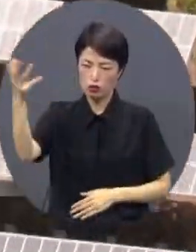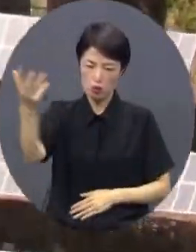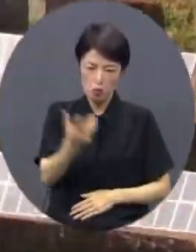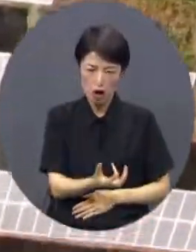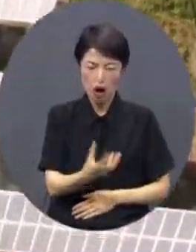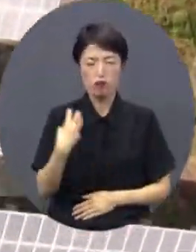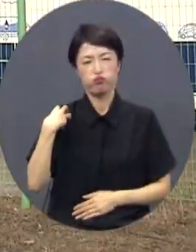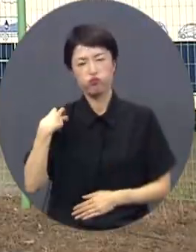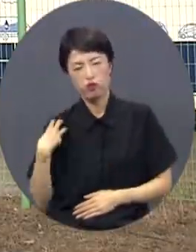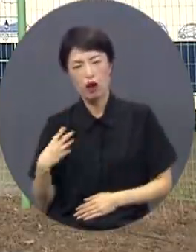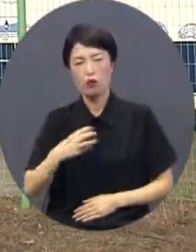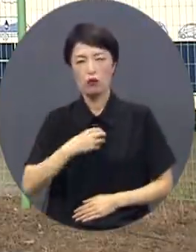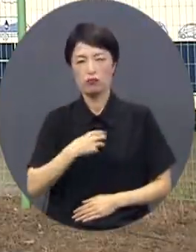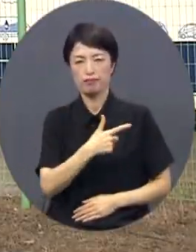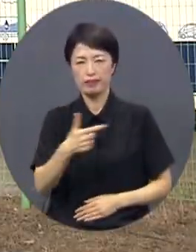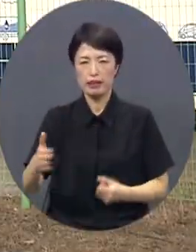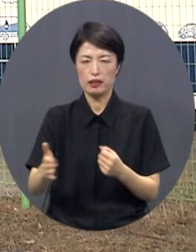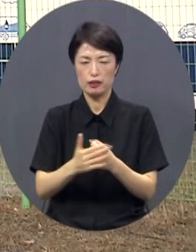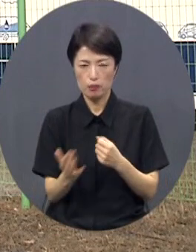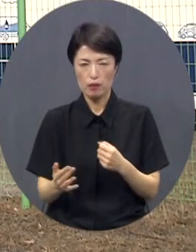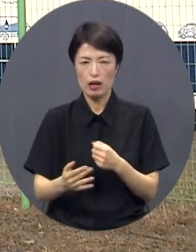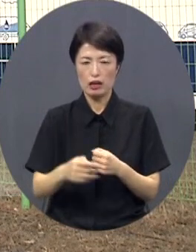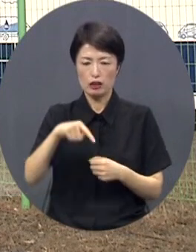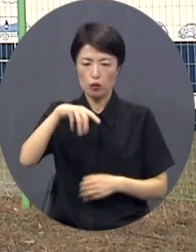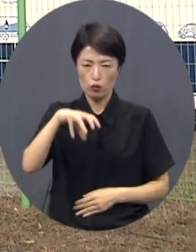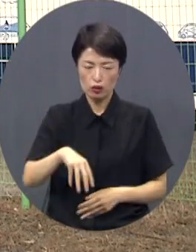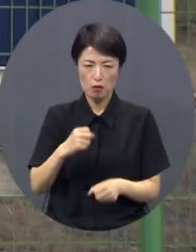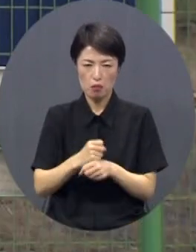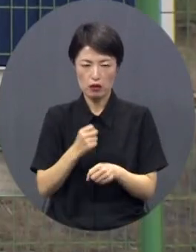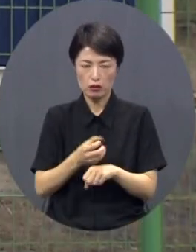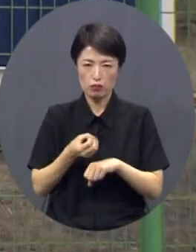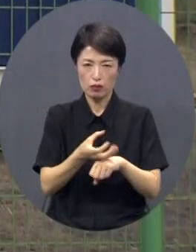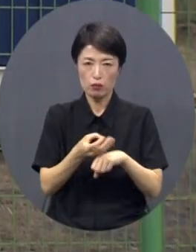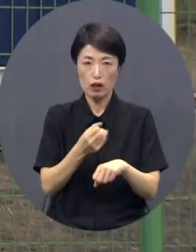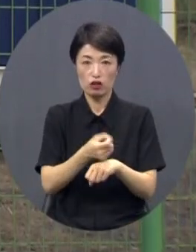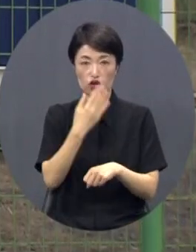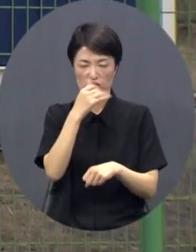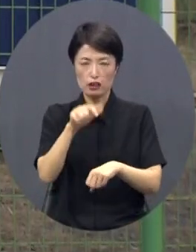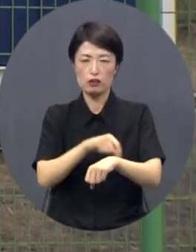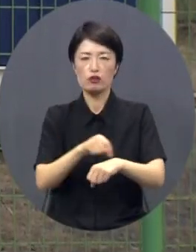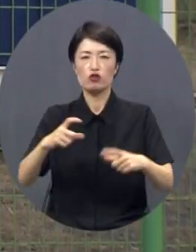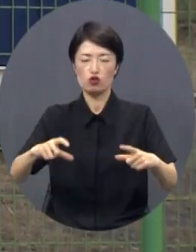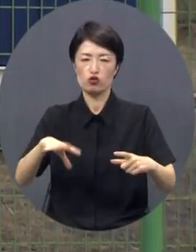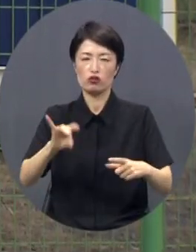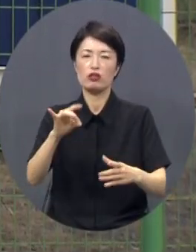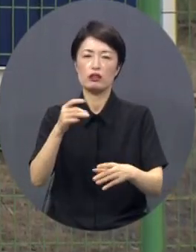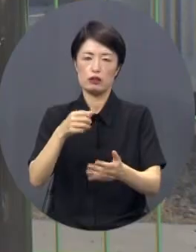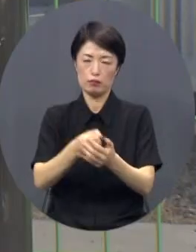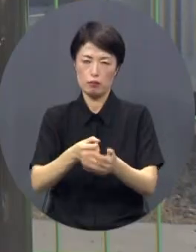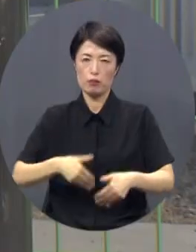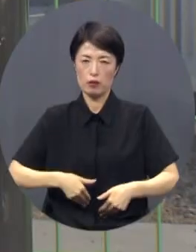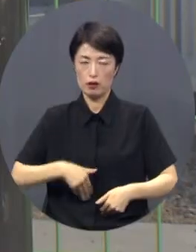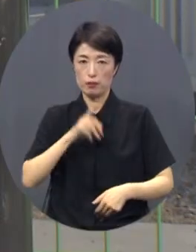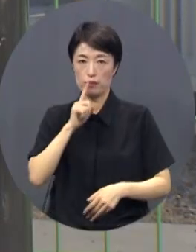전력 자급을 추진하는 분산에너지 특구에 제주를 우선 지정해야 한다고 밝혔습니다 l